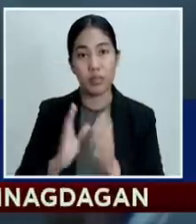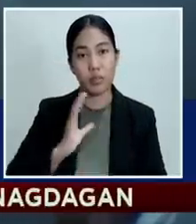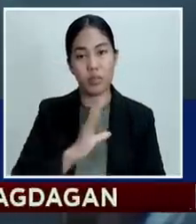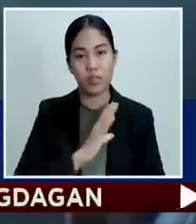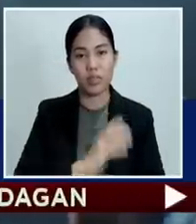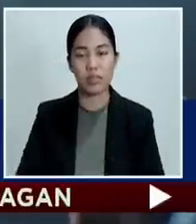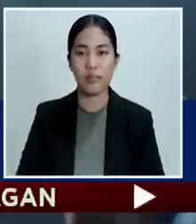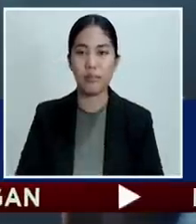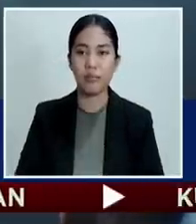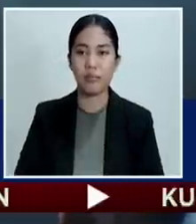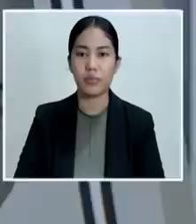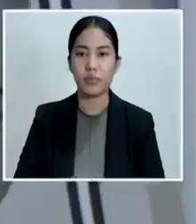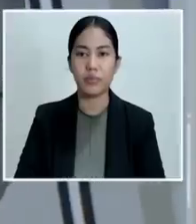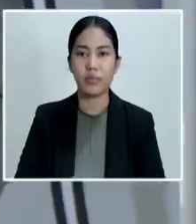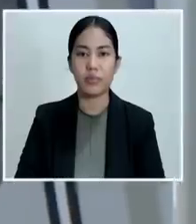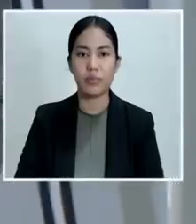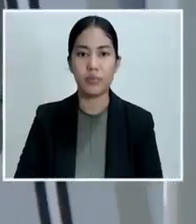News.